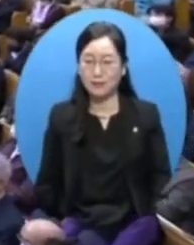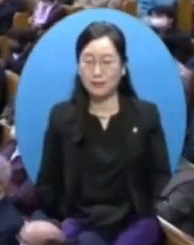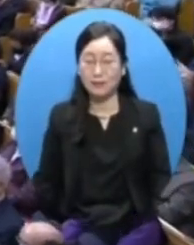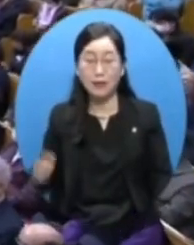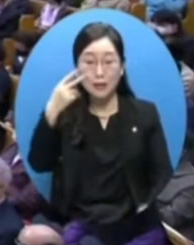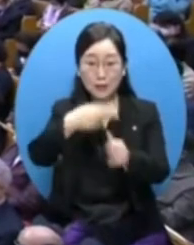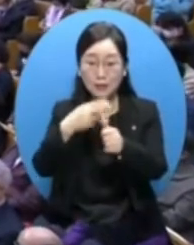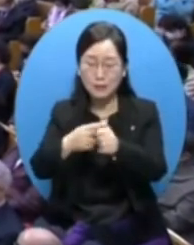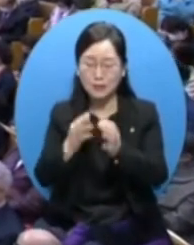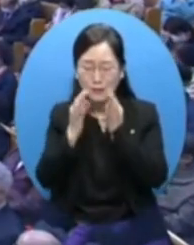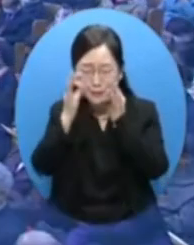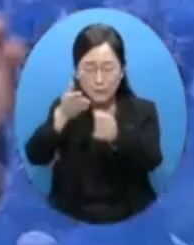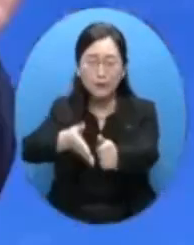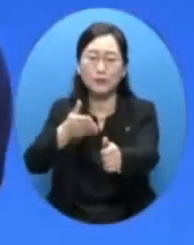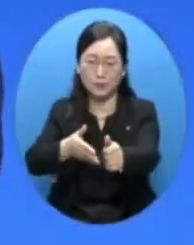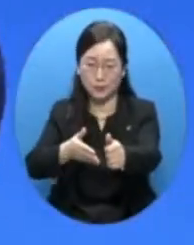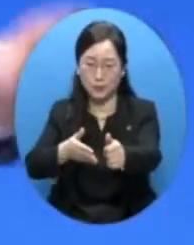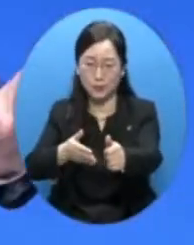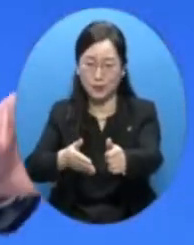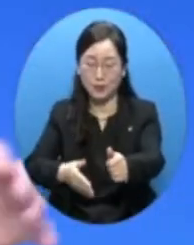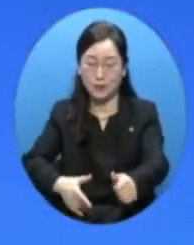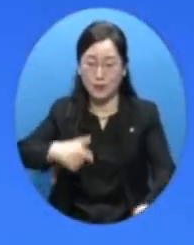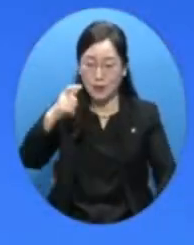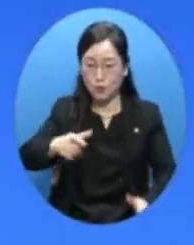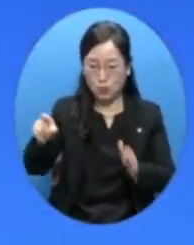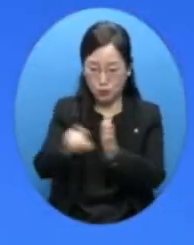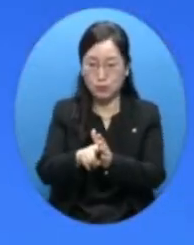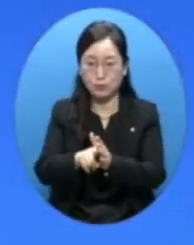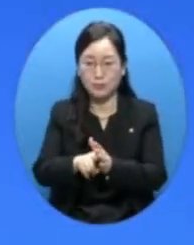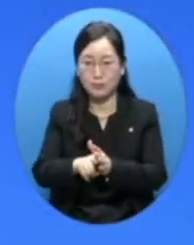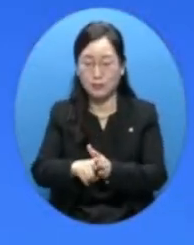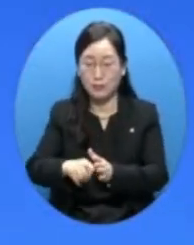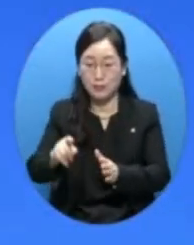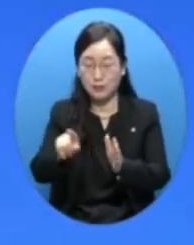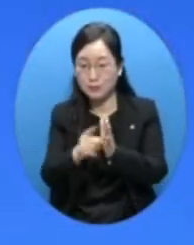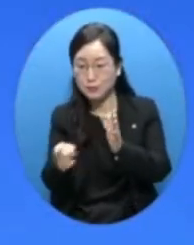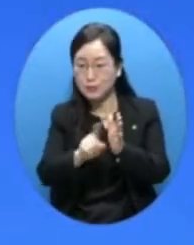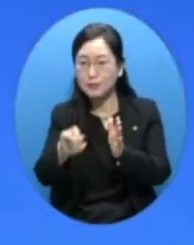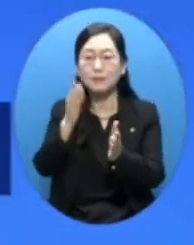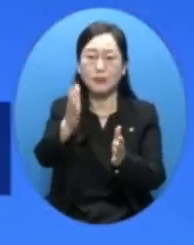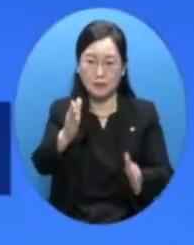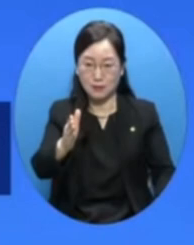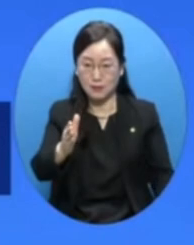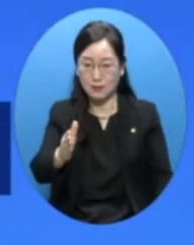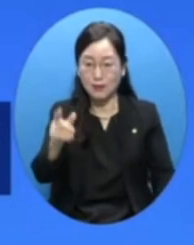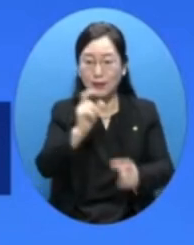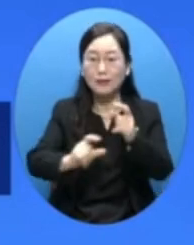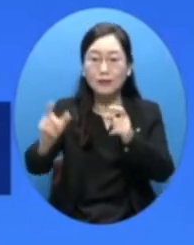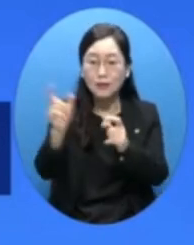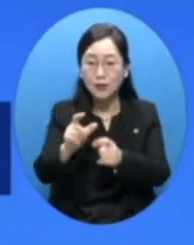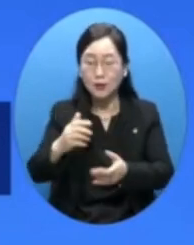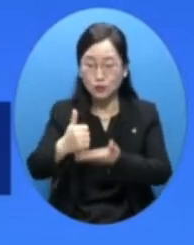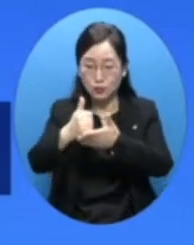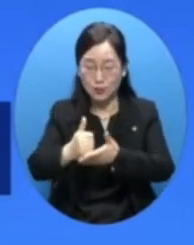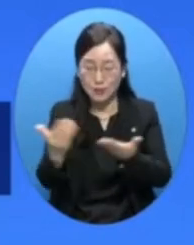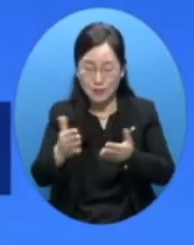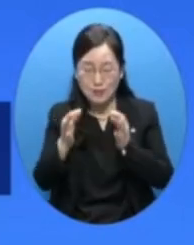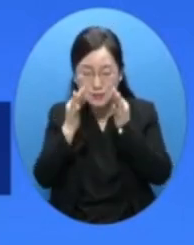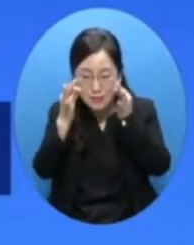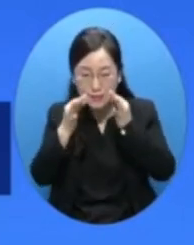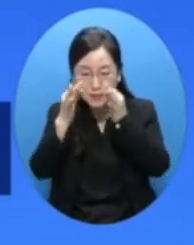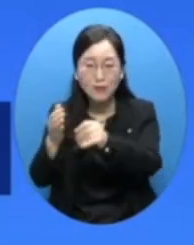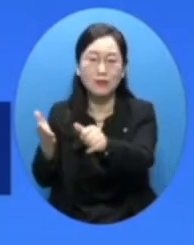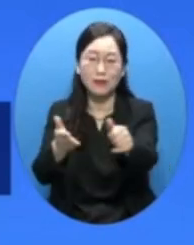사도 바울이 간곡히 고면합니다. 견고하라, 흔들리지 말라, 더욱 주의 일에 더욱 힘쓰는 자들이